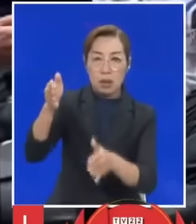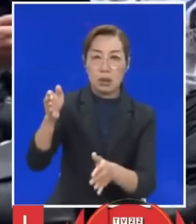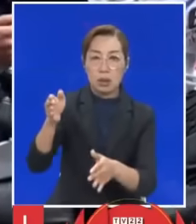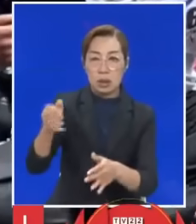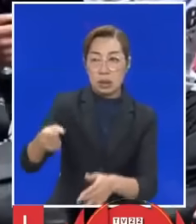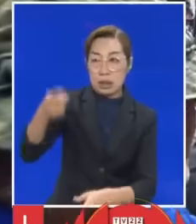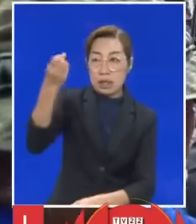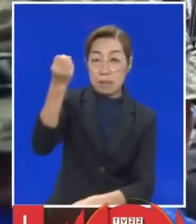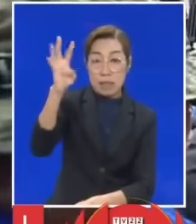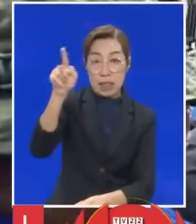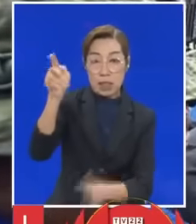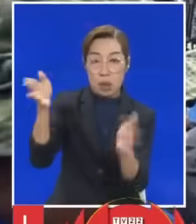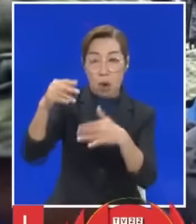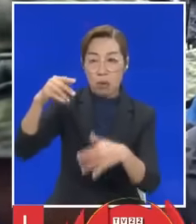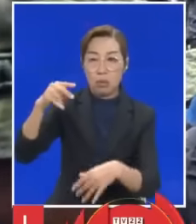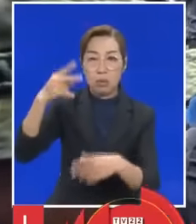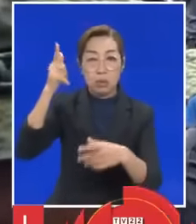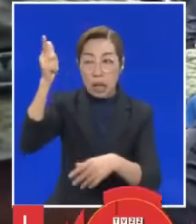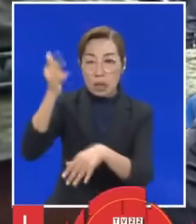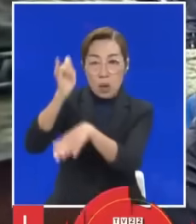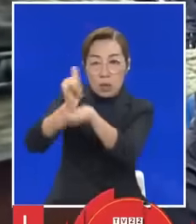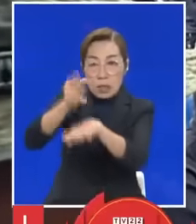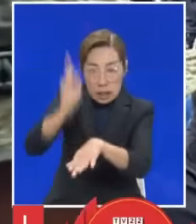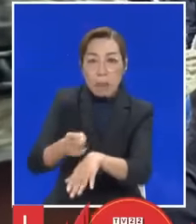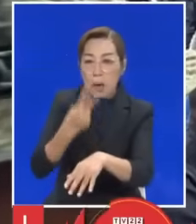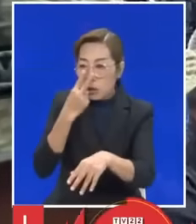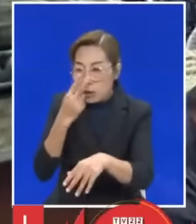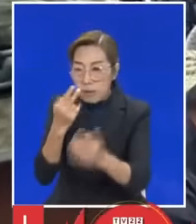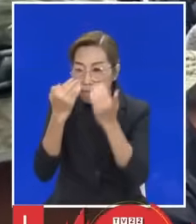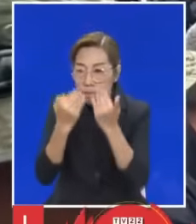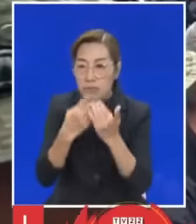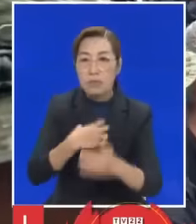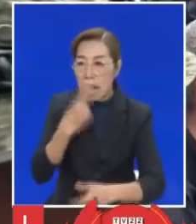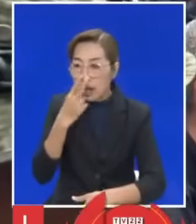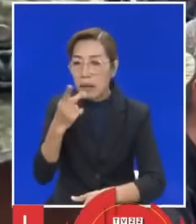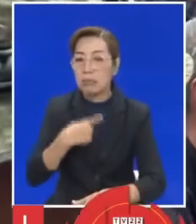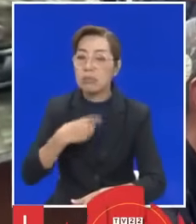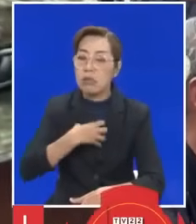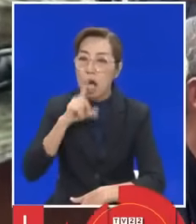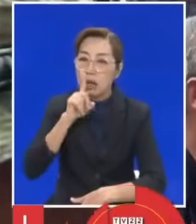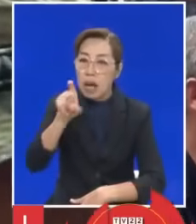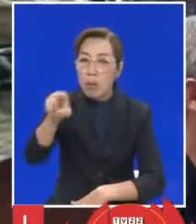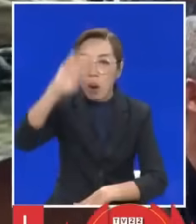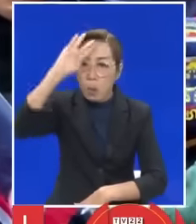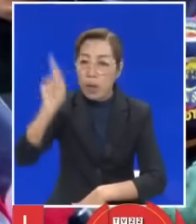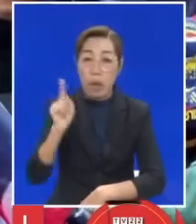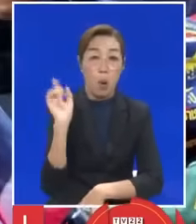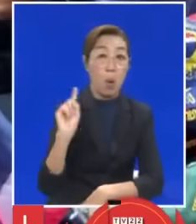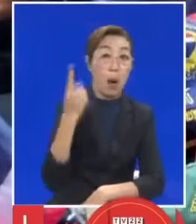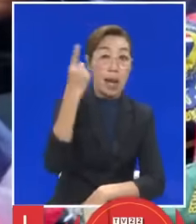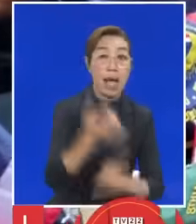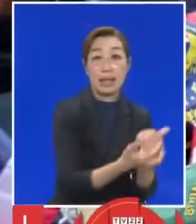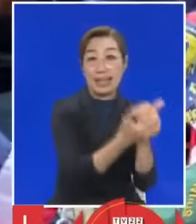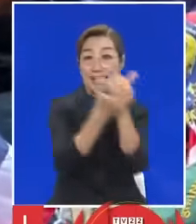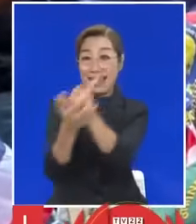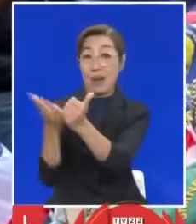ตรวจสอบว่าคุณทักษิณเนี่ยพักอยู่ที่โรงพยาบาลจริงหรือเปล่าเพราะว่าต้องการจะไปสอบถามอาการป่วยจากวันแรกที่ได้รับการรักษา